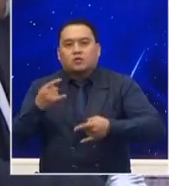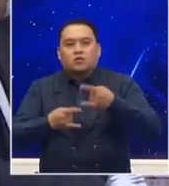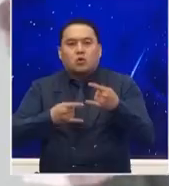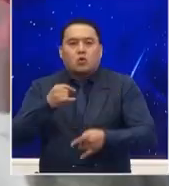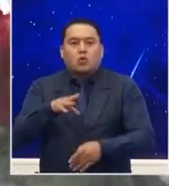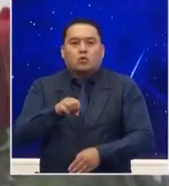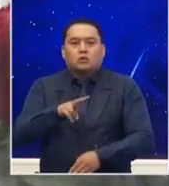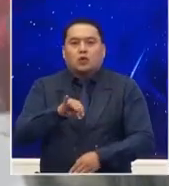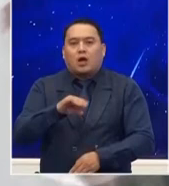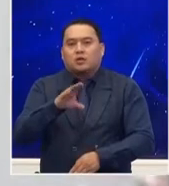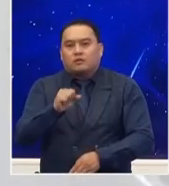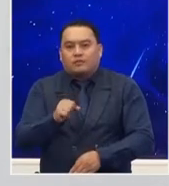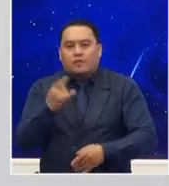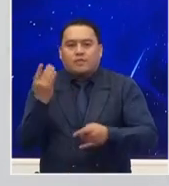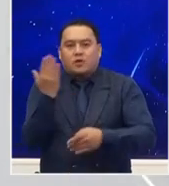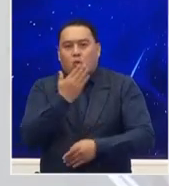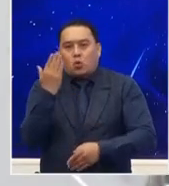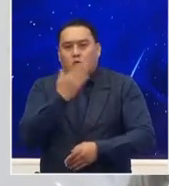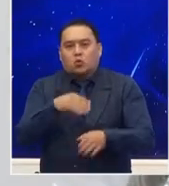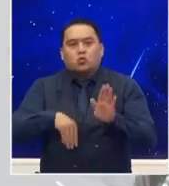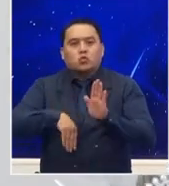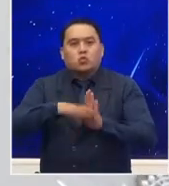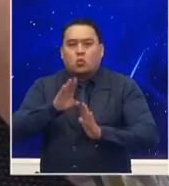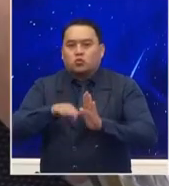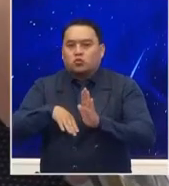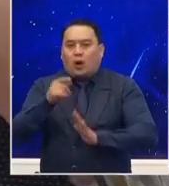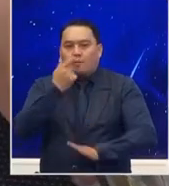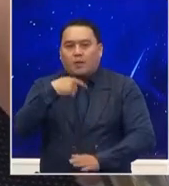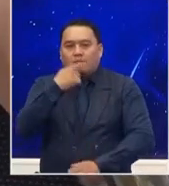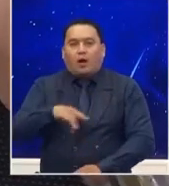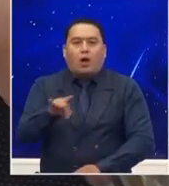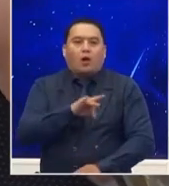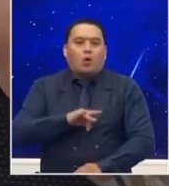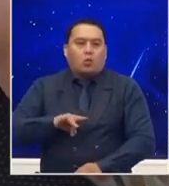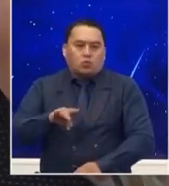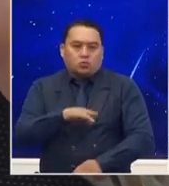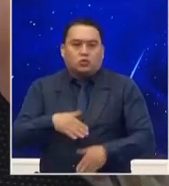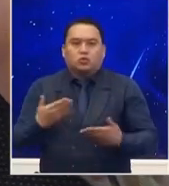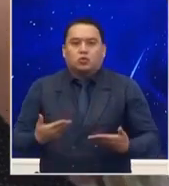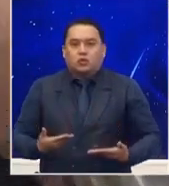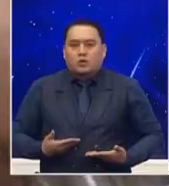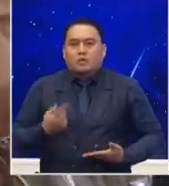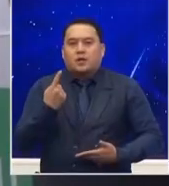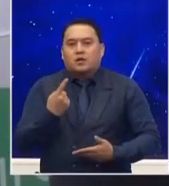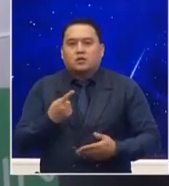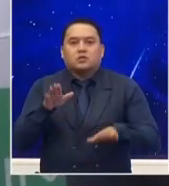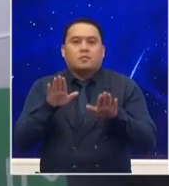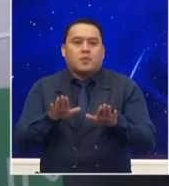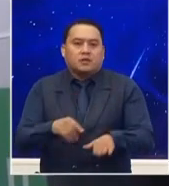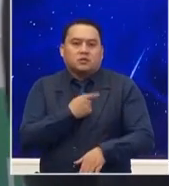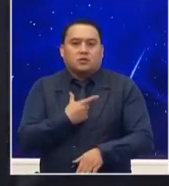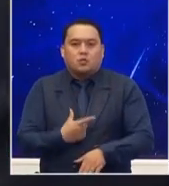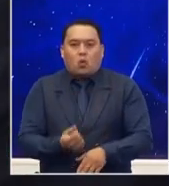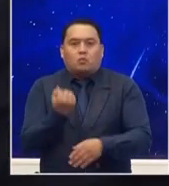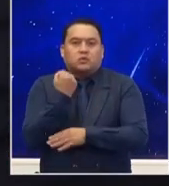арасында Ұлдана Бегімбекованың бейнеролигі үздік деп танылды. Панфилов ауданының тұрғынына ұйым тарапынан бірінші